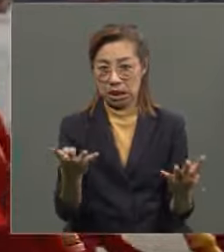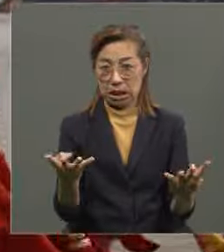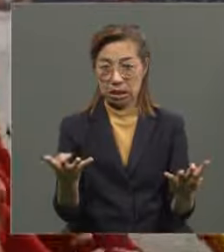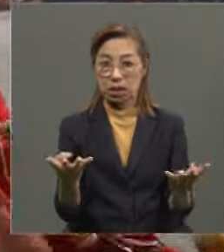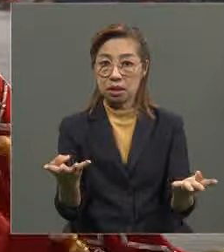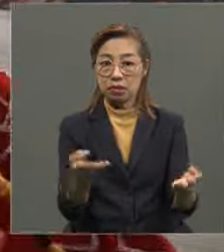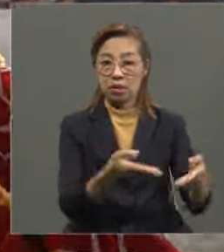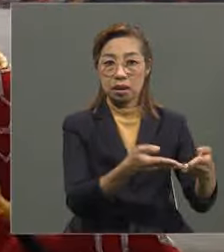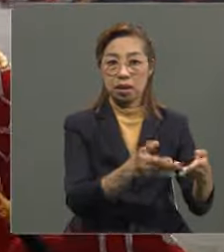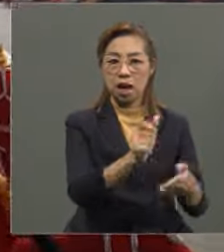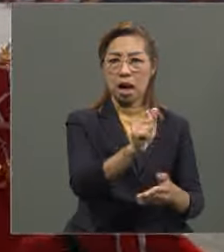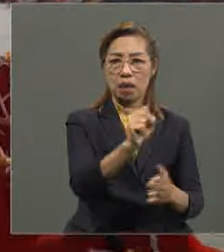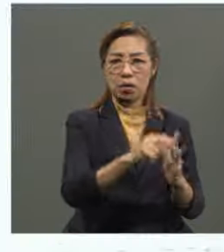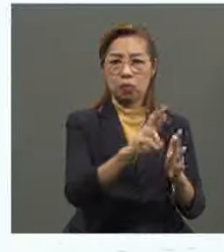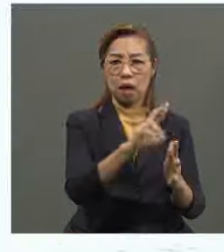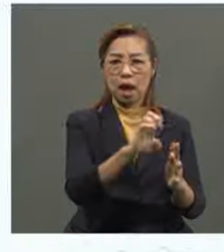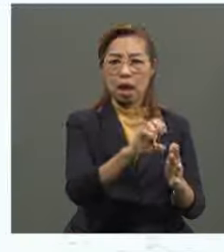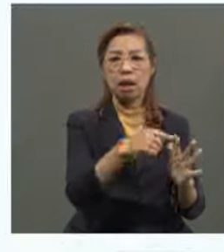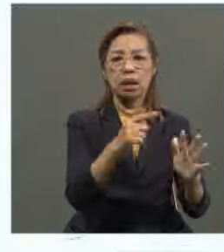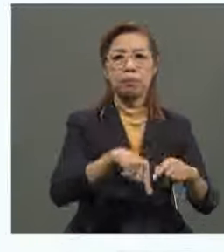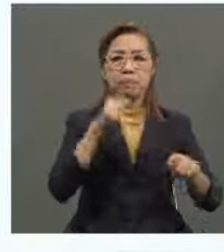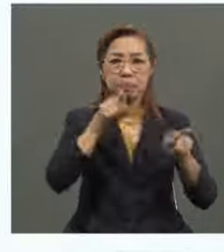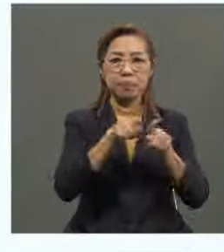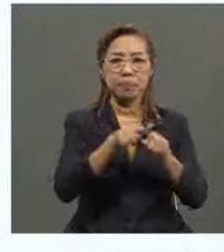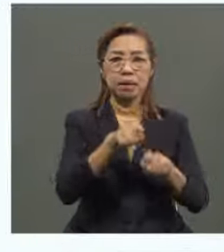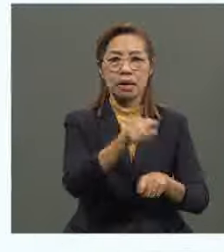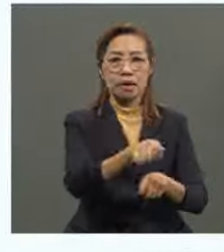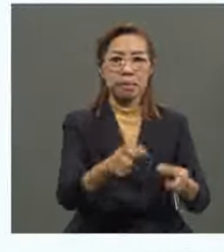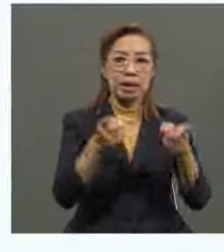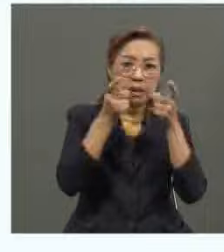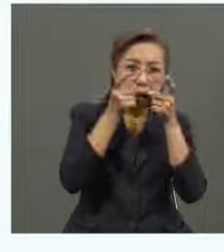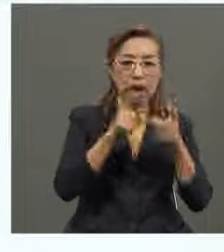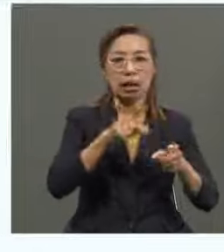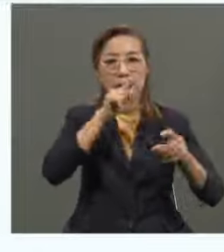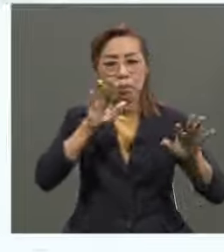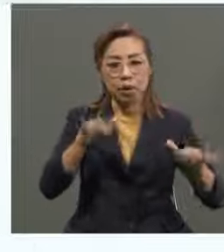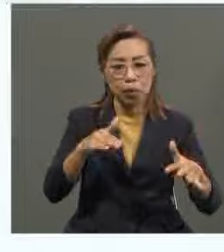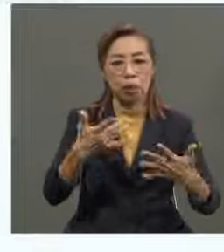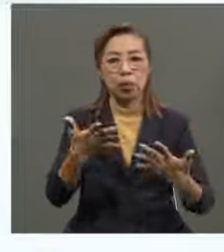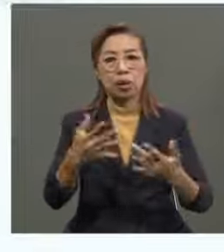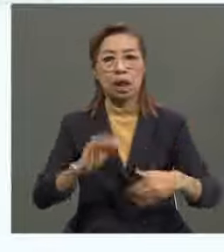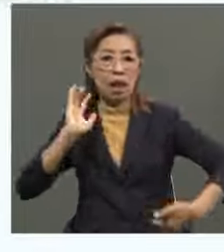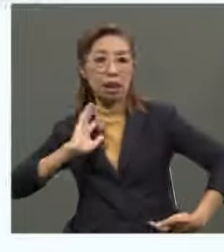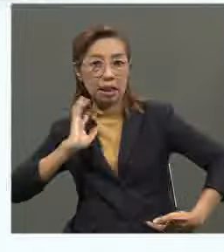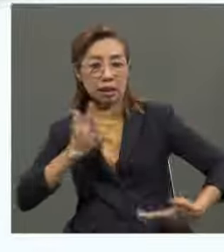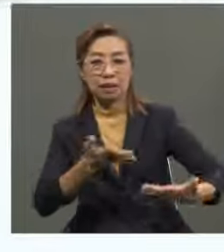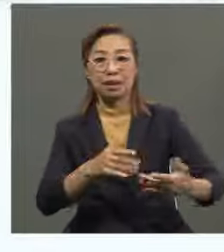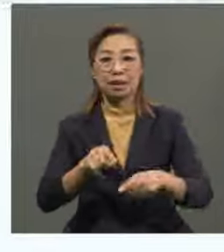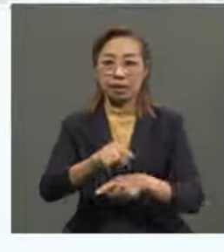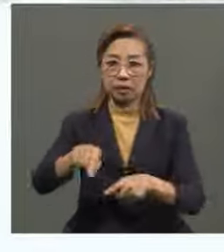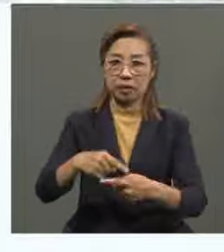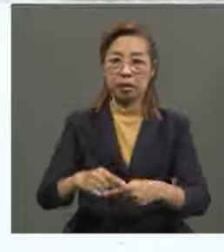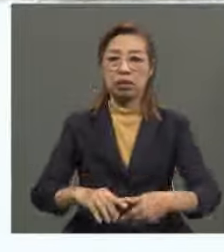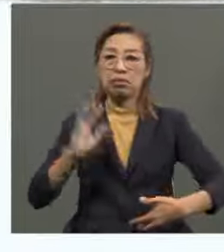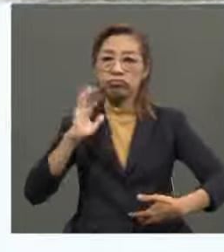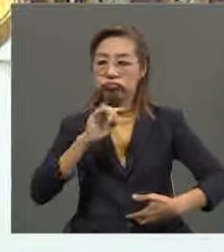เรืออสุรวายุพักเรืออสุรปักษีเรือกระบี่ปราบเมืองมาร เรือกระบี่รานรอนราบเรือพา